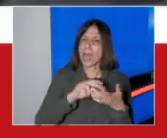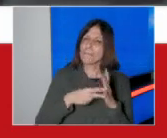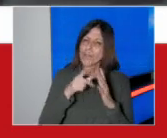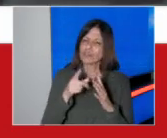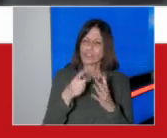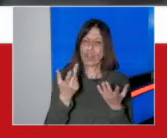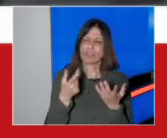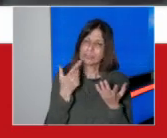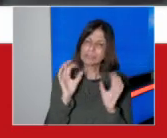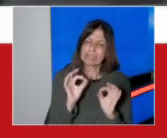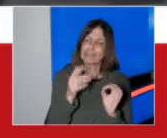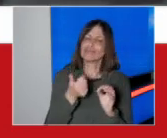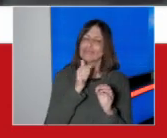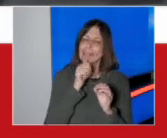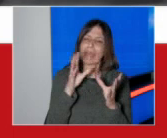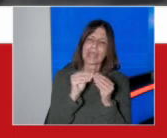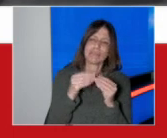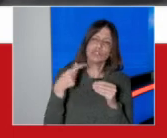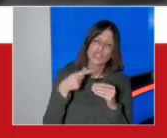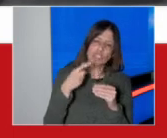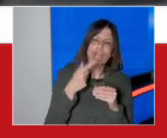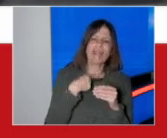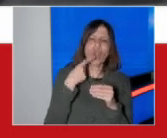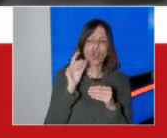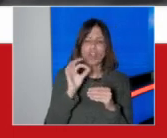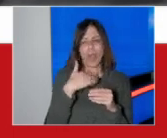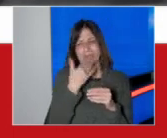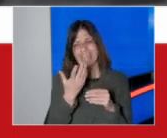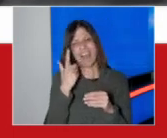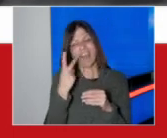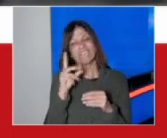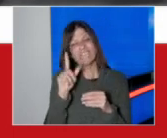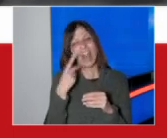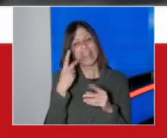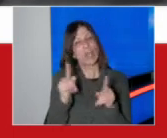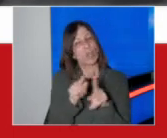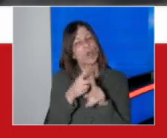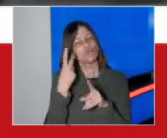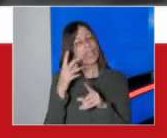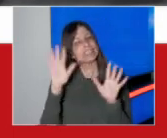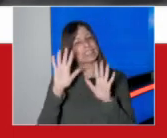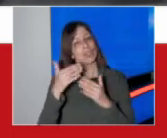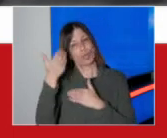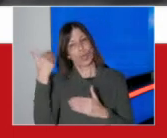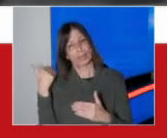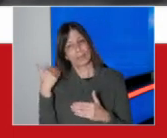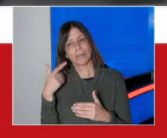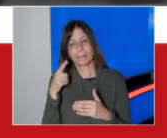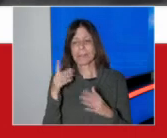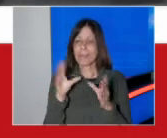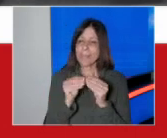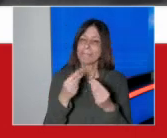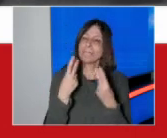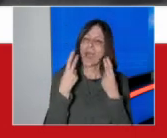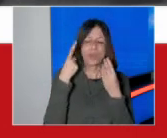לידי ביטוי. בסדר, אז שתה עם ג'ינג'ר והכל שלו לא בסדר, אבל ראית למשל, כמו שני הסרטונים הקודמים שראינו, הם התעסקו עם מהות,